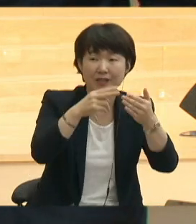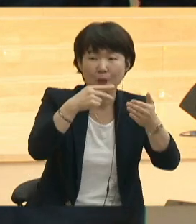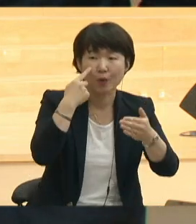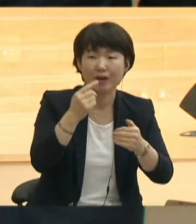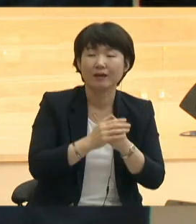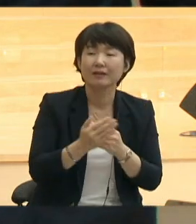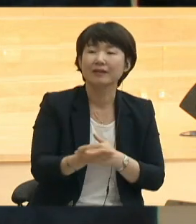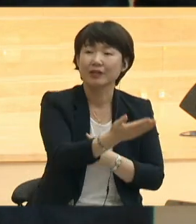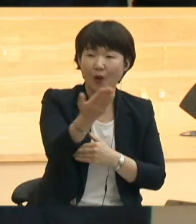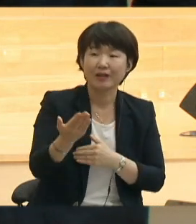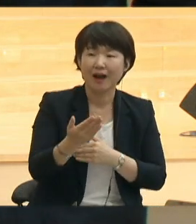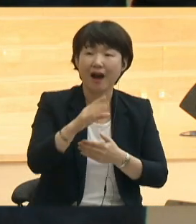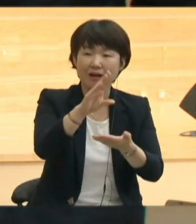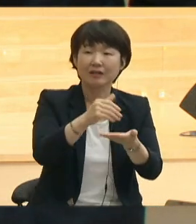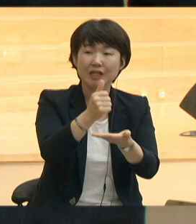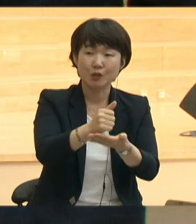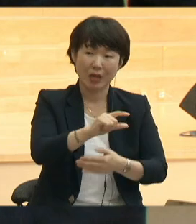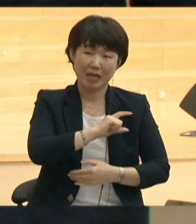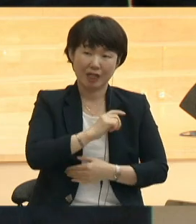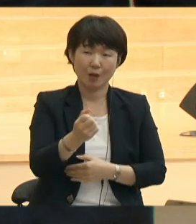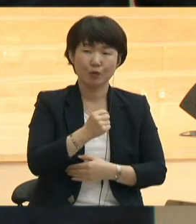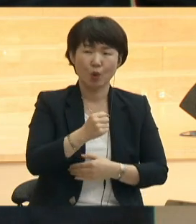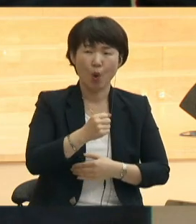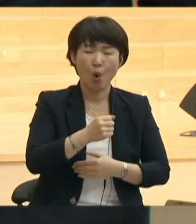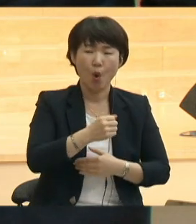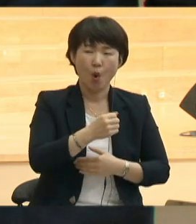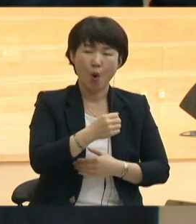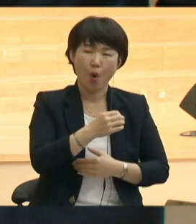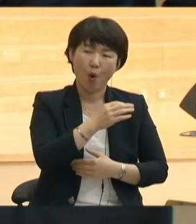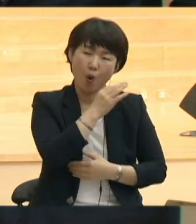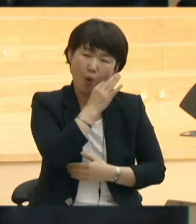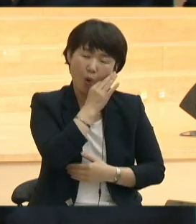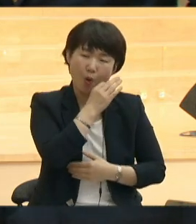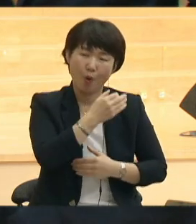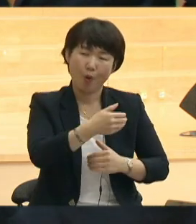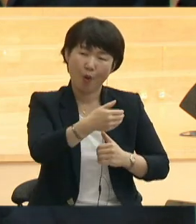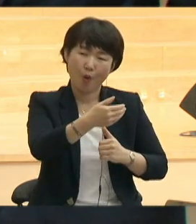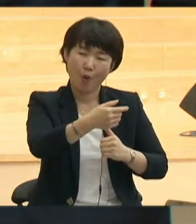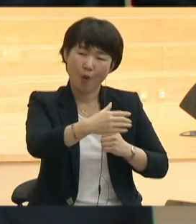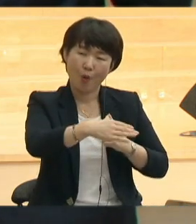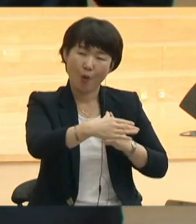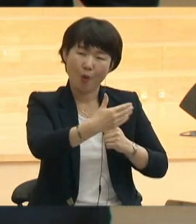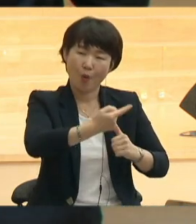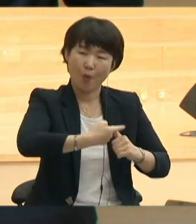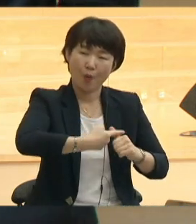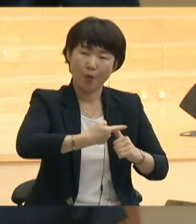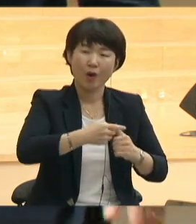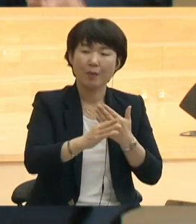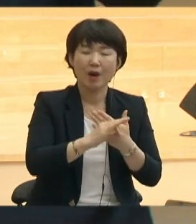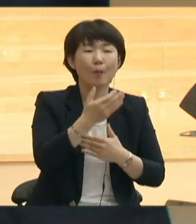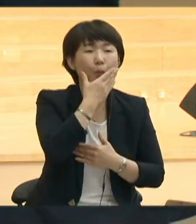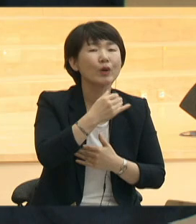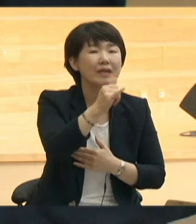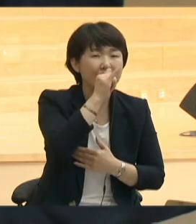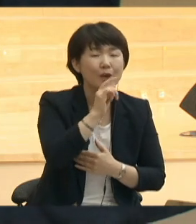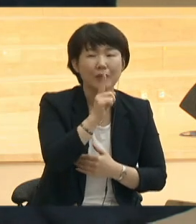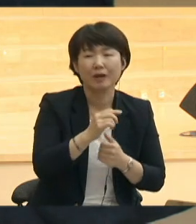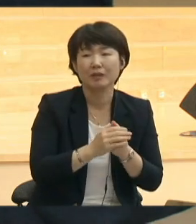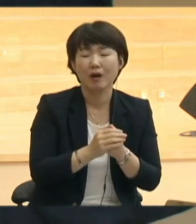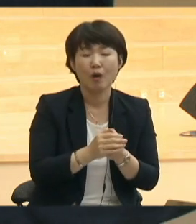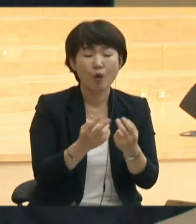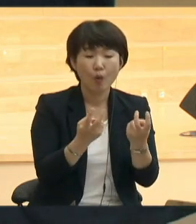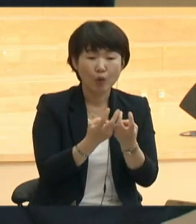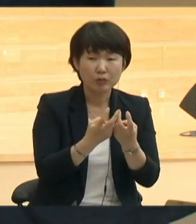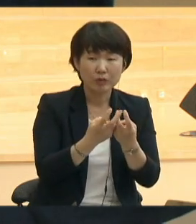같이 시자 너희와 그리스도 이름으로 취업을 당하면 옵 있는 자로다 라고 말하자 어떻게 한번 보겠다고